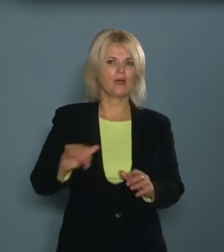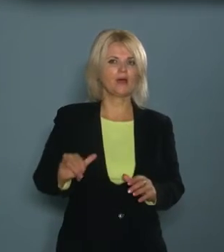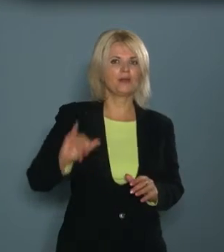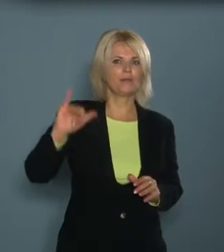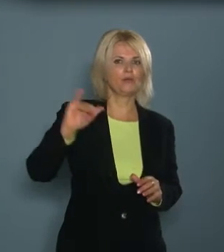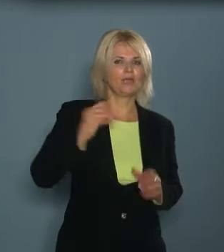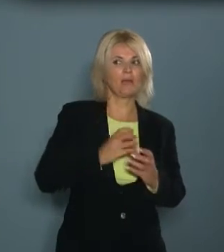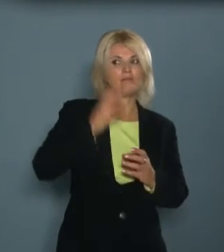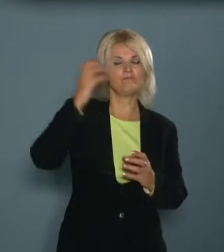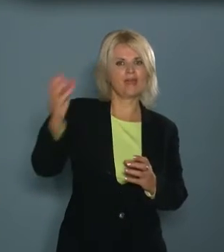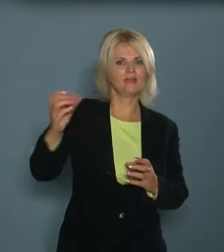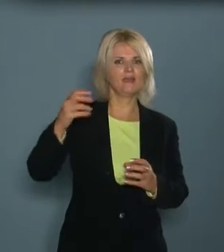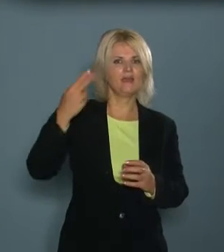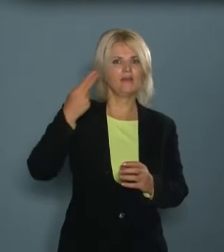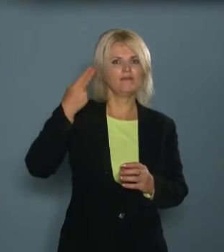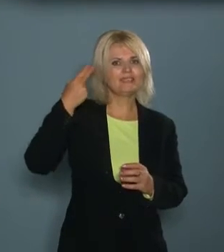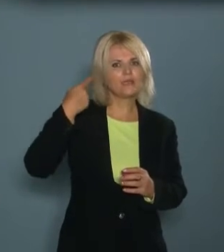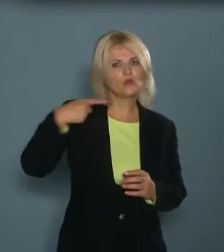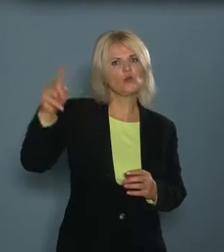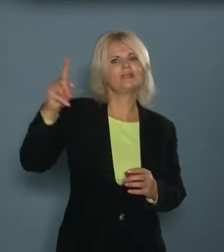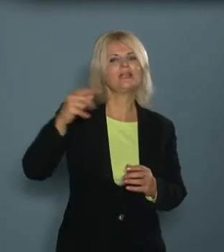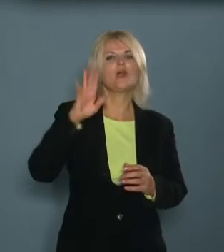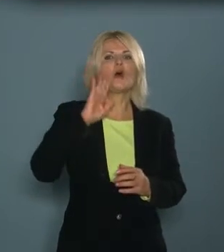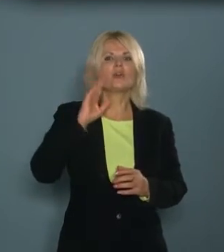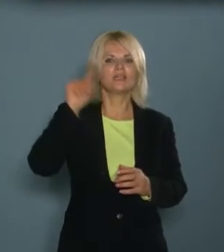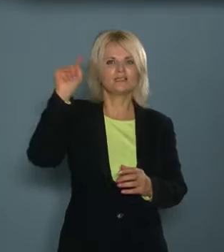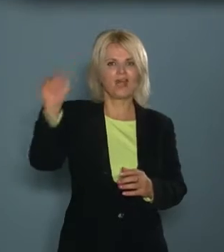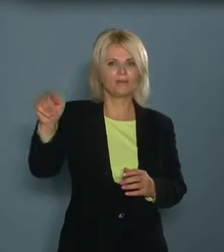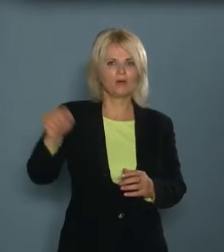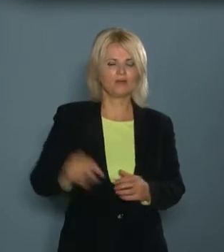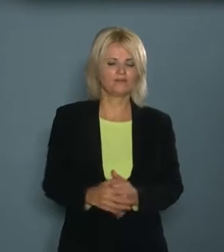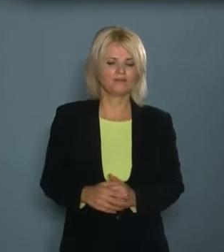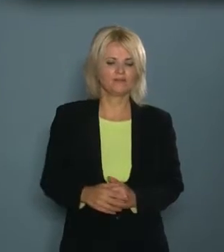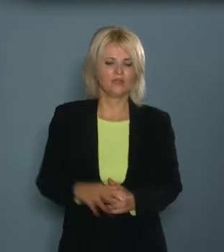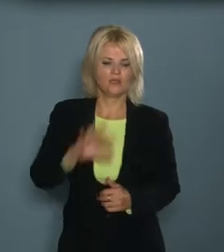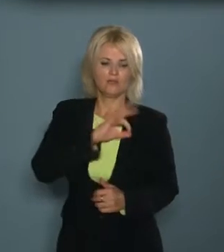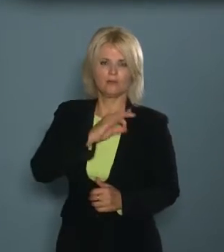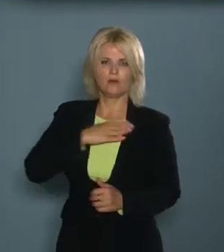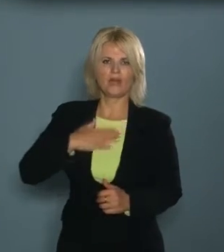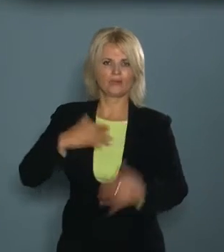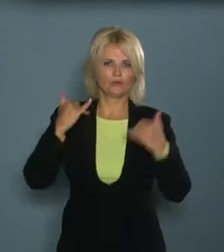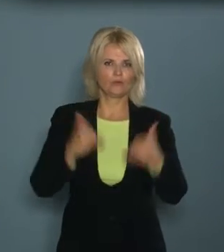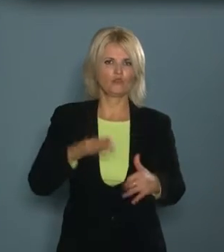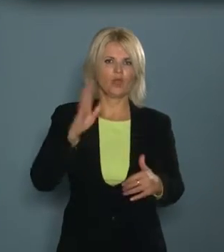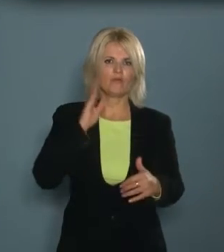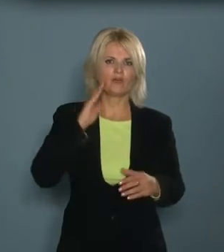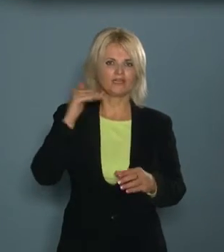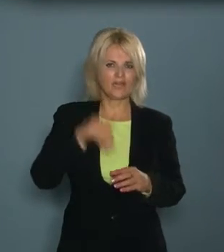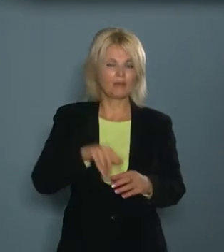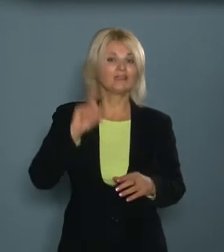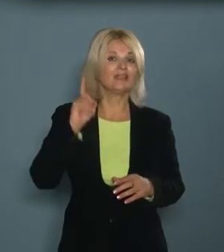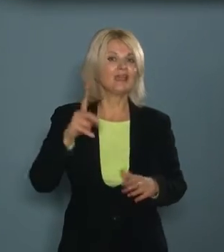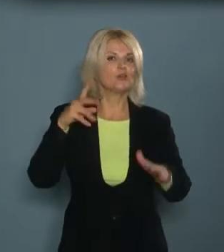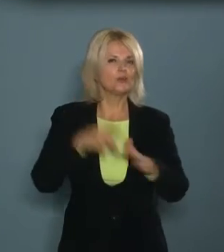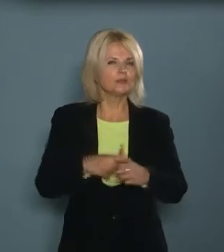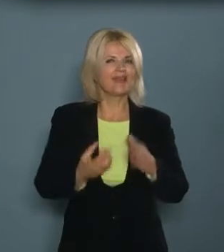repülőre, és visszaküldték Afganisztánba. Barátunk most Afganisztánban van. Igen ám, de menet